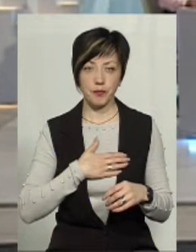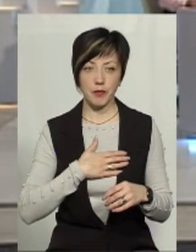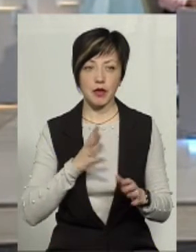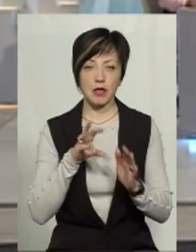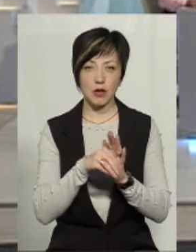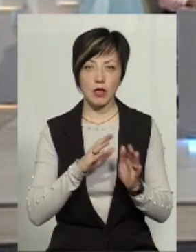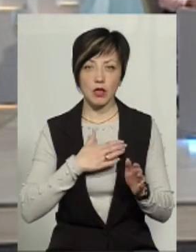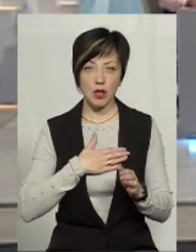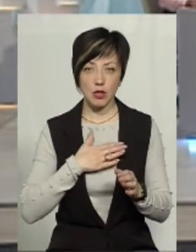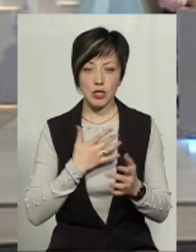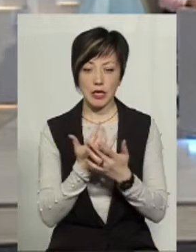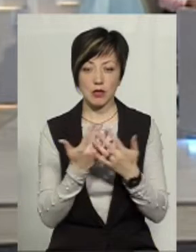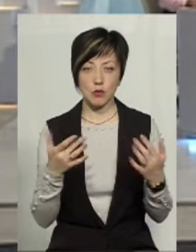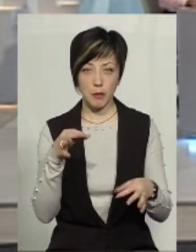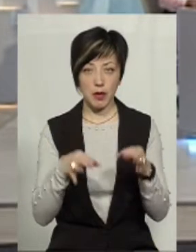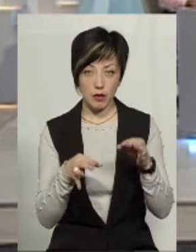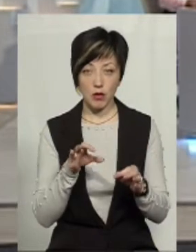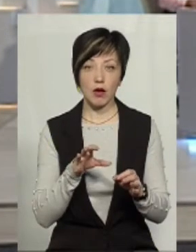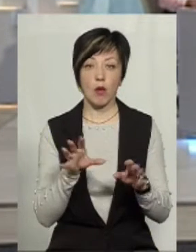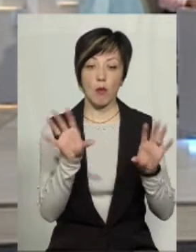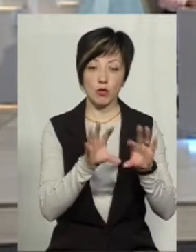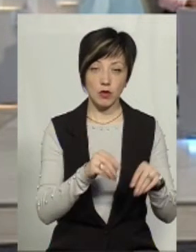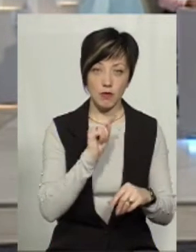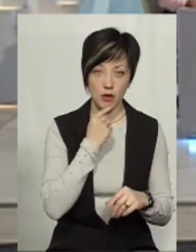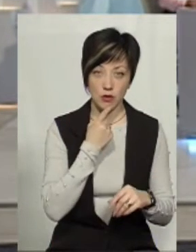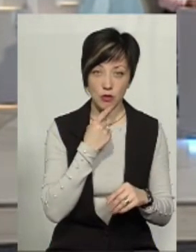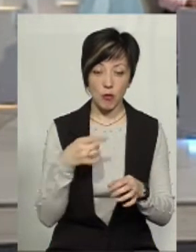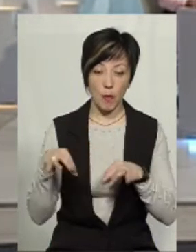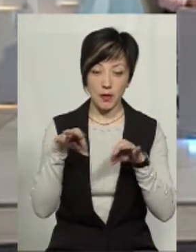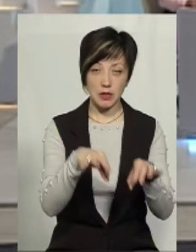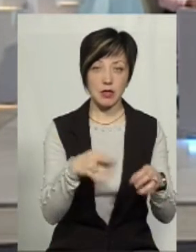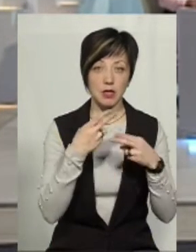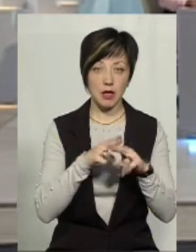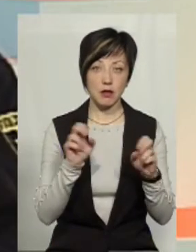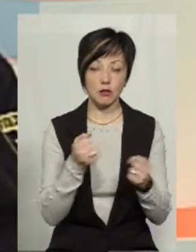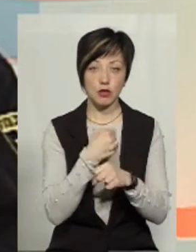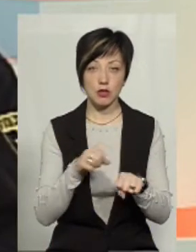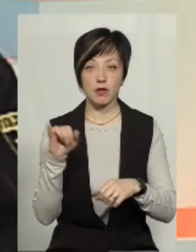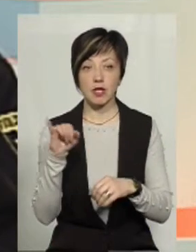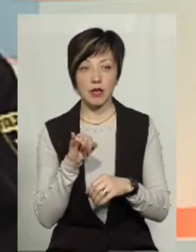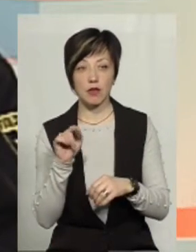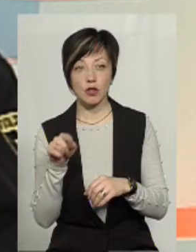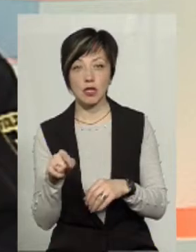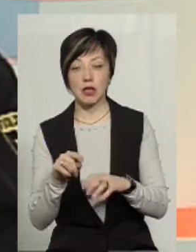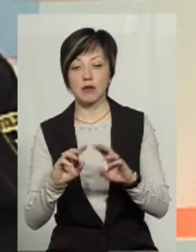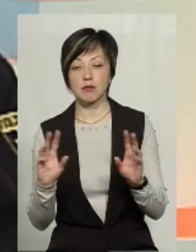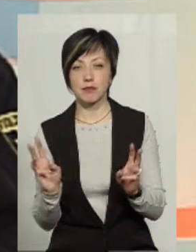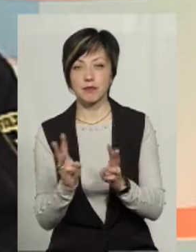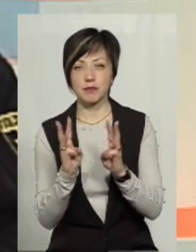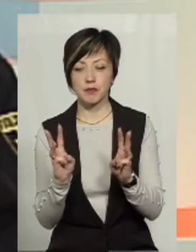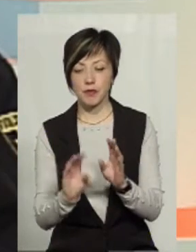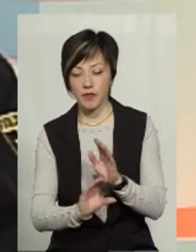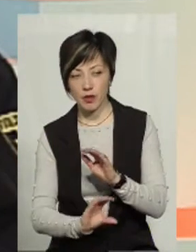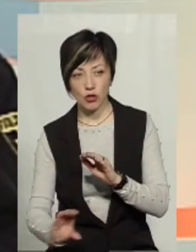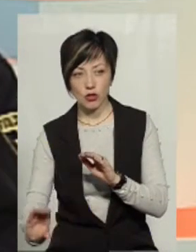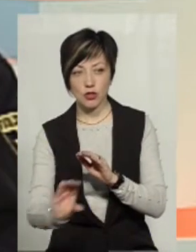є складовими нашого біорізноманіття. Але до них і потушити важко, тому що під'їхати технікою неможливо. І вони тліють, як правило, в